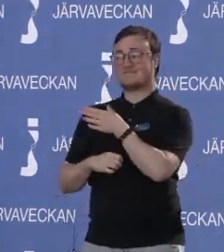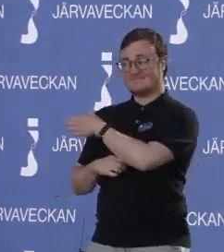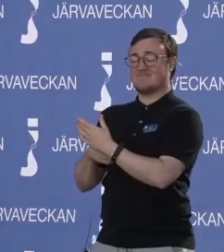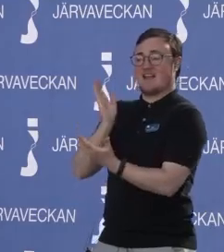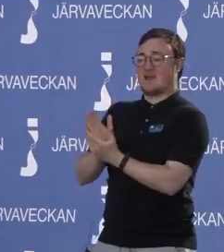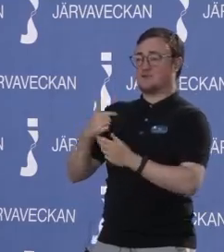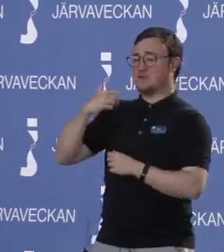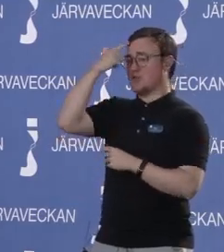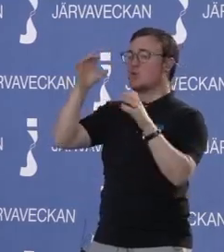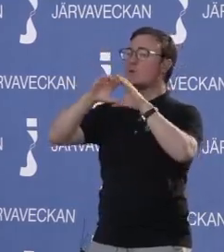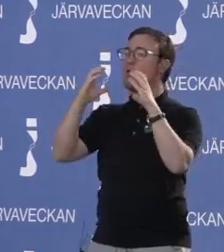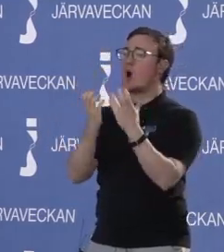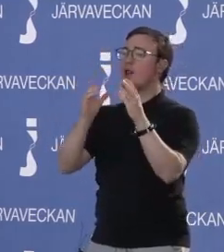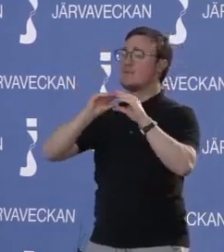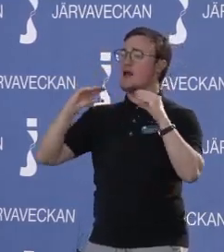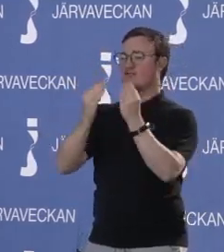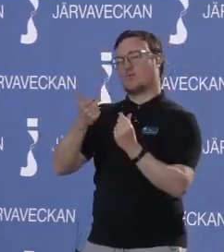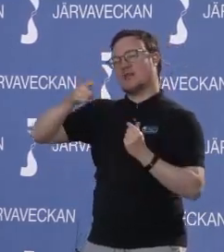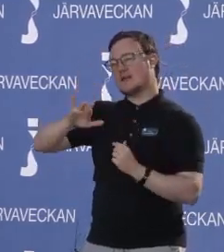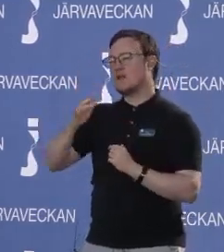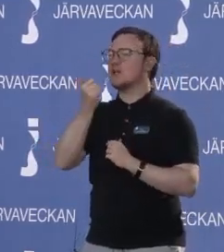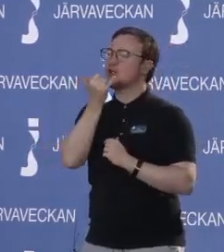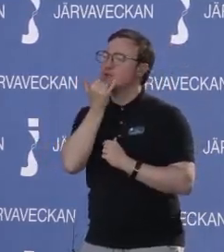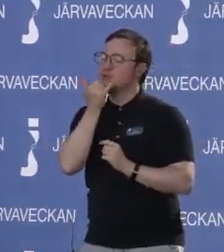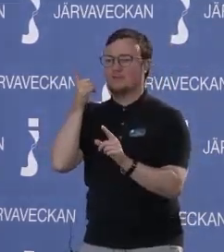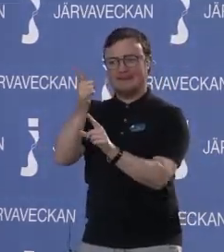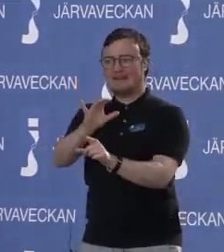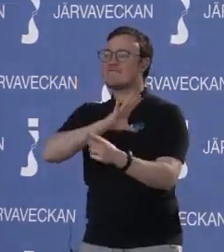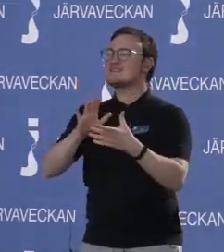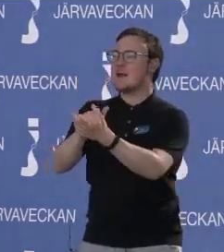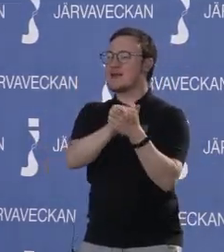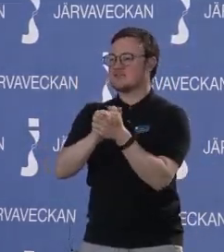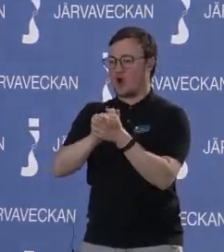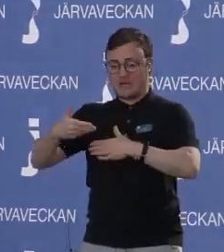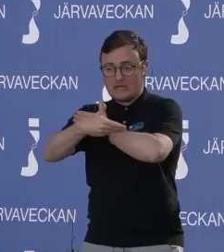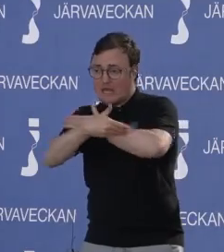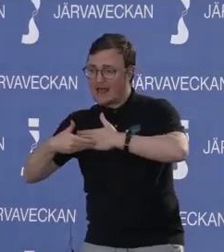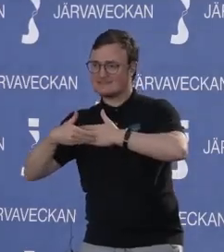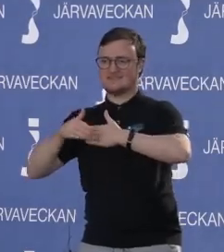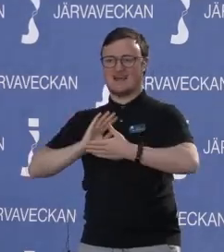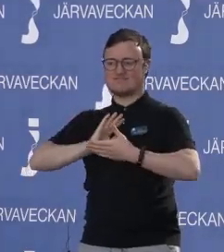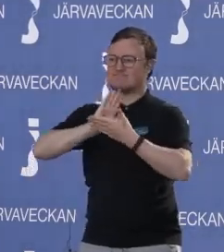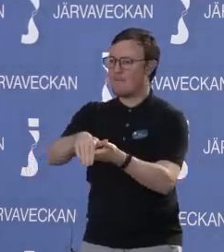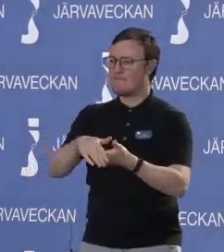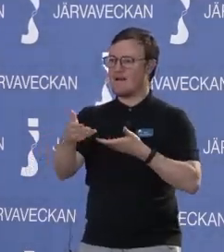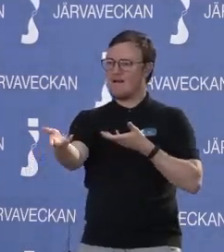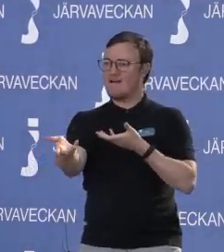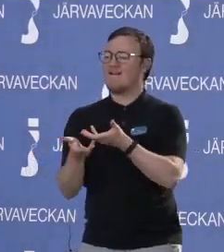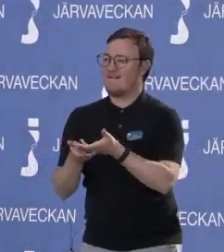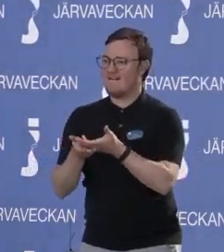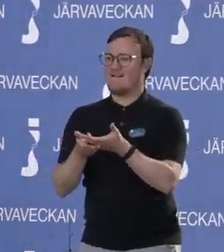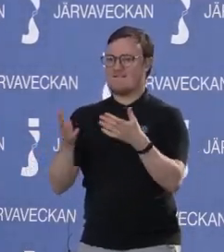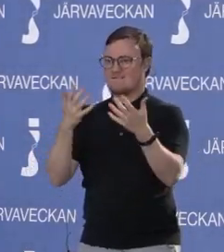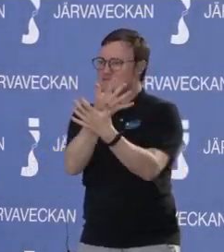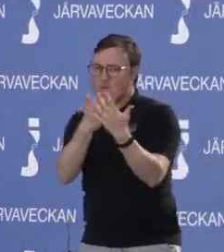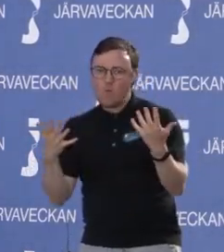plattform som till exempel då YouTube där man kan hitta gemenskap över gränser, över språk, gör att ens tillhörighet kan definitivt